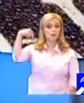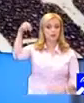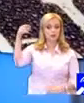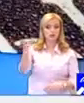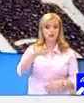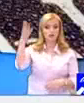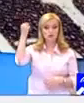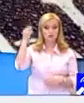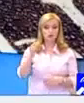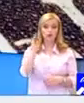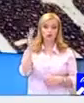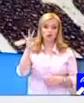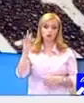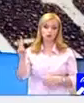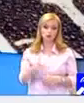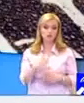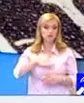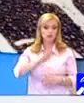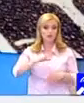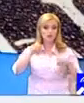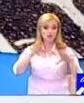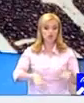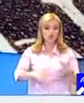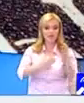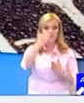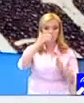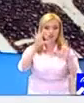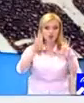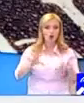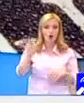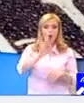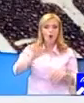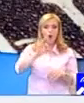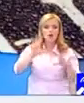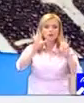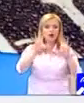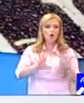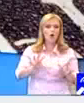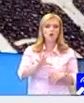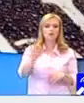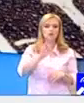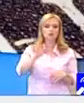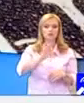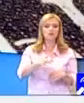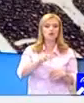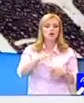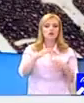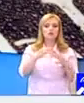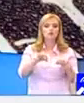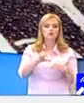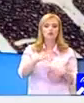Președintele Republicii Moldova, Igor Dodon, condamnă decizia Curții Constituționale referitoare la legea cu privire la funcționarea